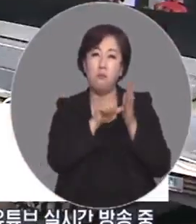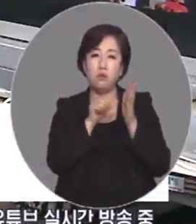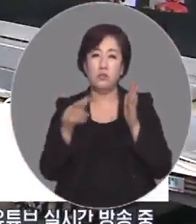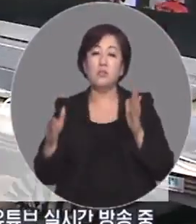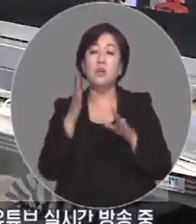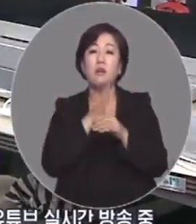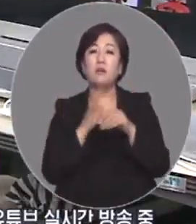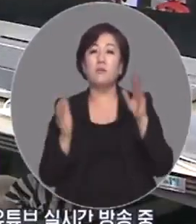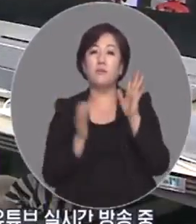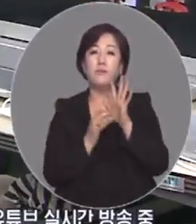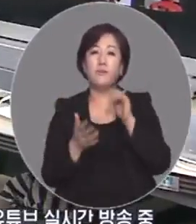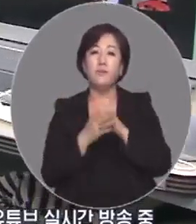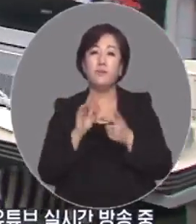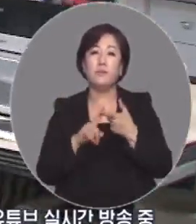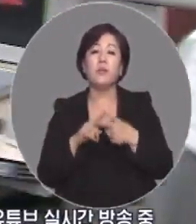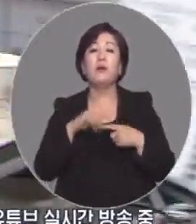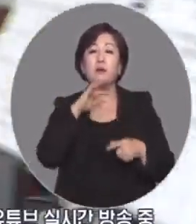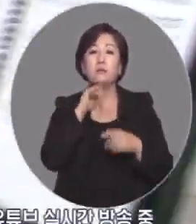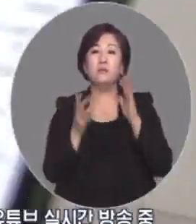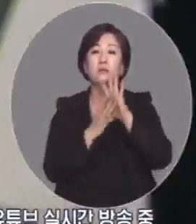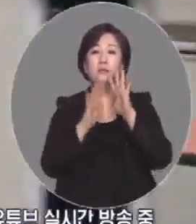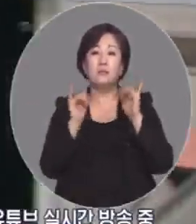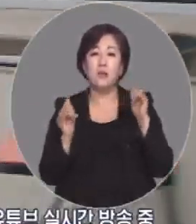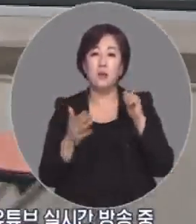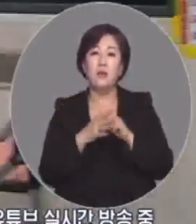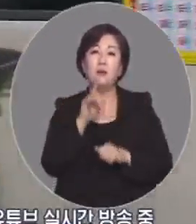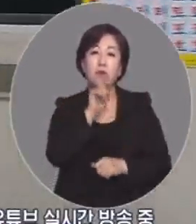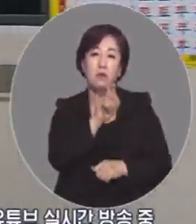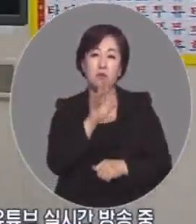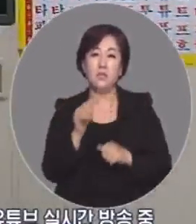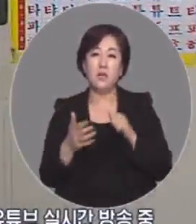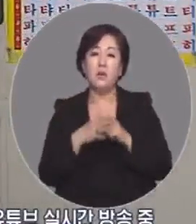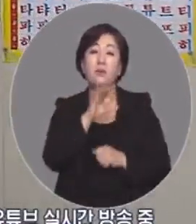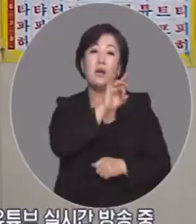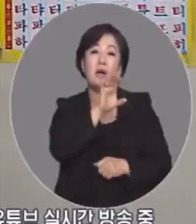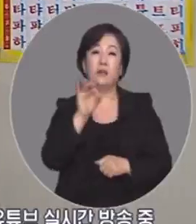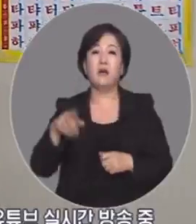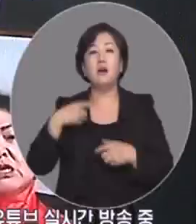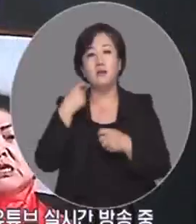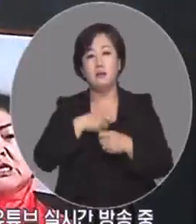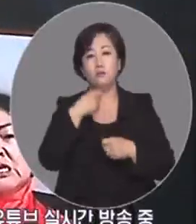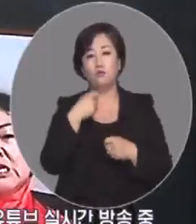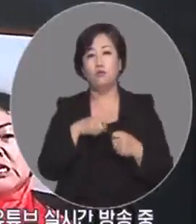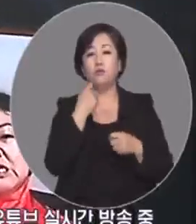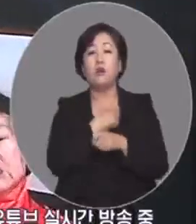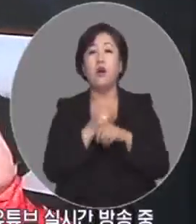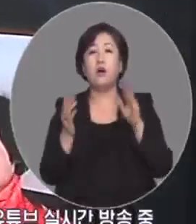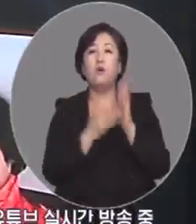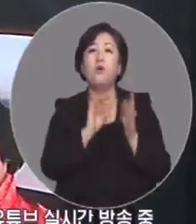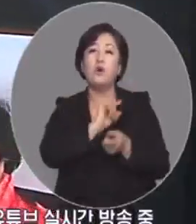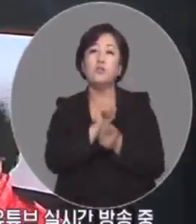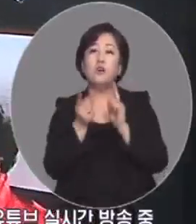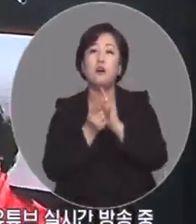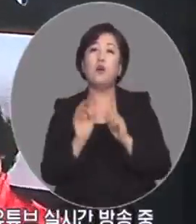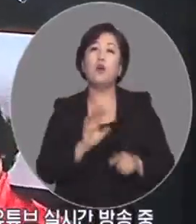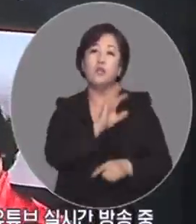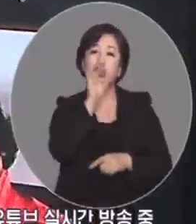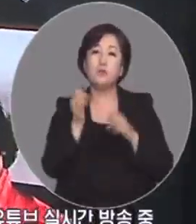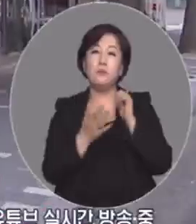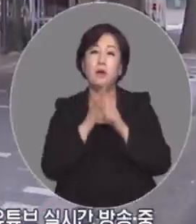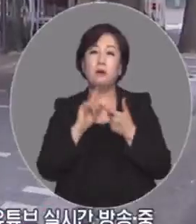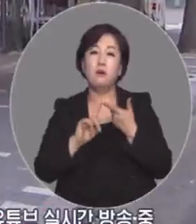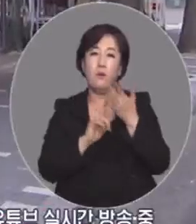곡이죠. 어르신 10여 명은 강사를 따라 각자 연주해보고 서로 연습한 곡을 들려주며 박수도